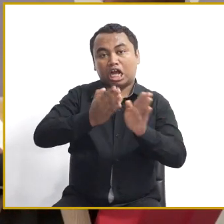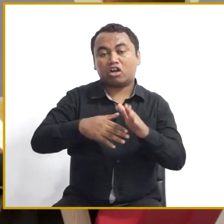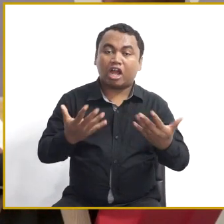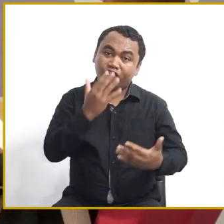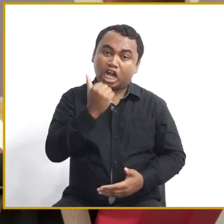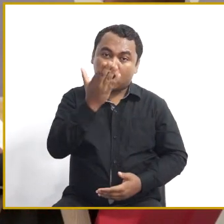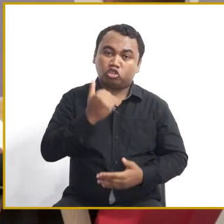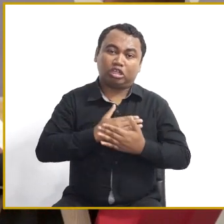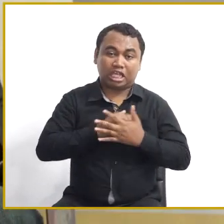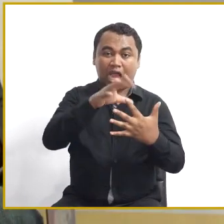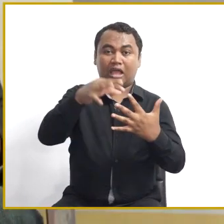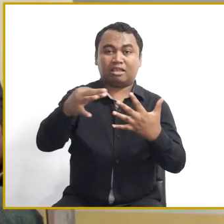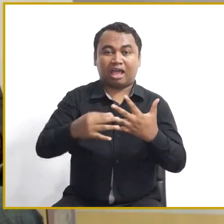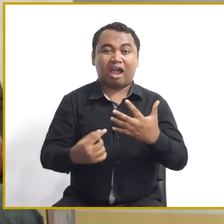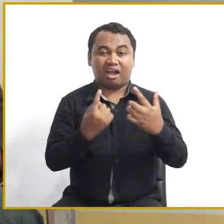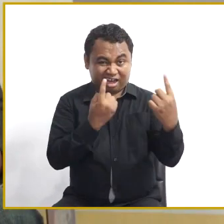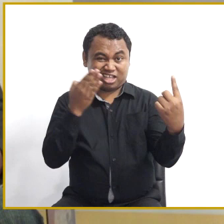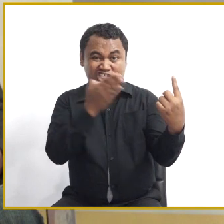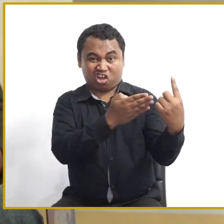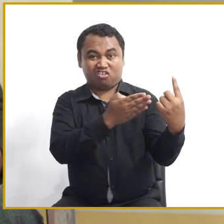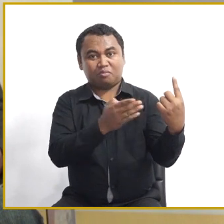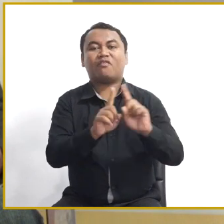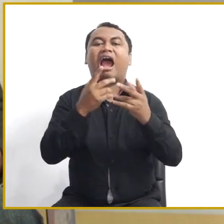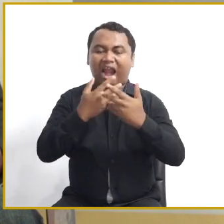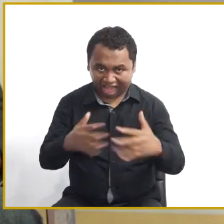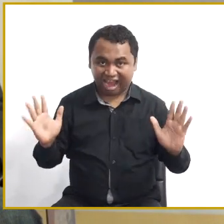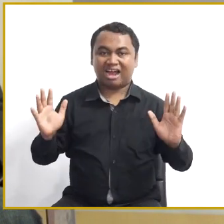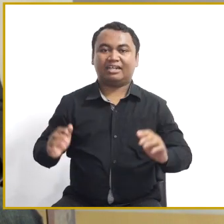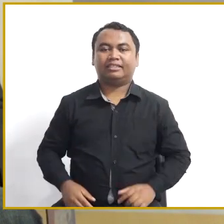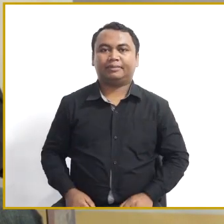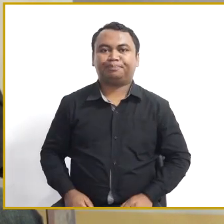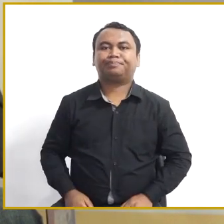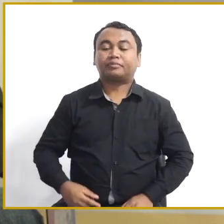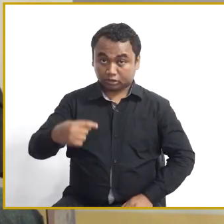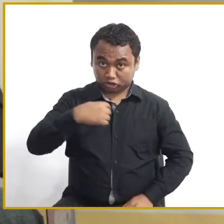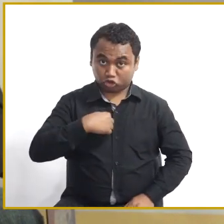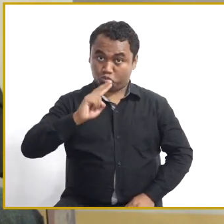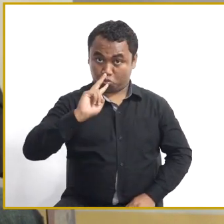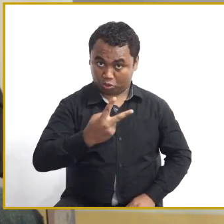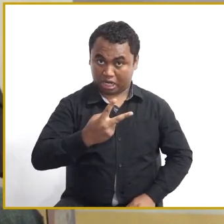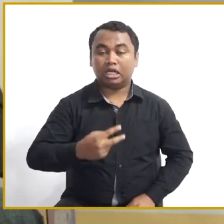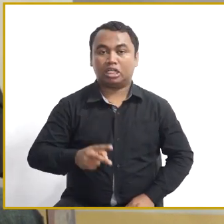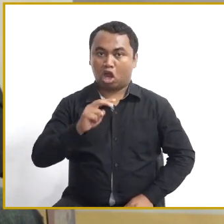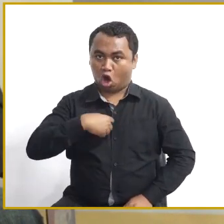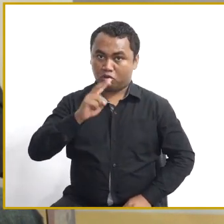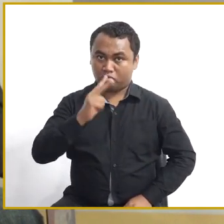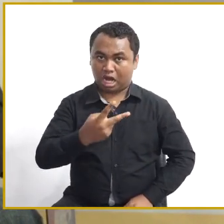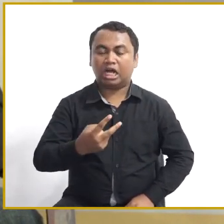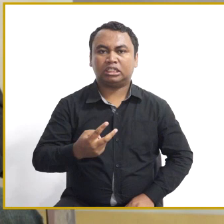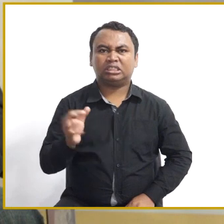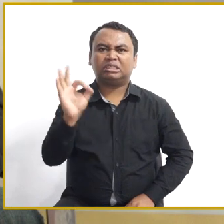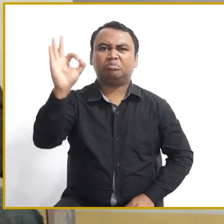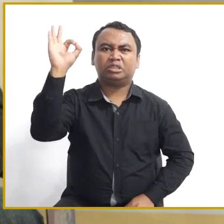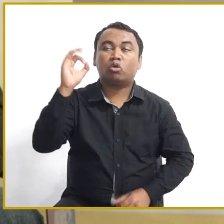petrako foana ny hoe aza nyfampiatsara velatsia raha misy razana tonga avy any vato tsy nisy mihitsy ny hoe nalevina